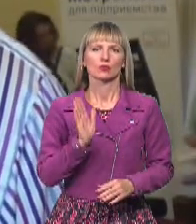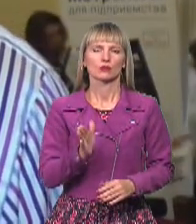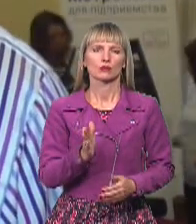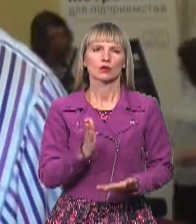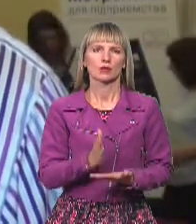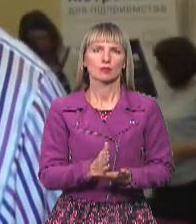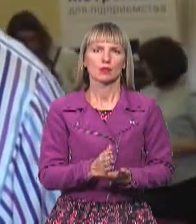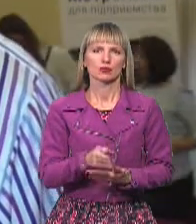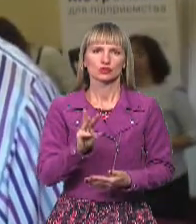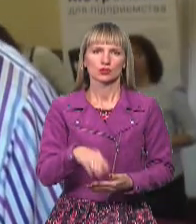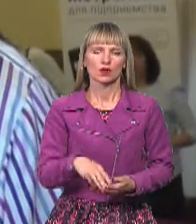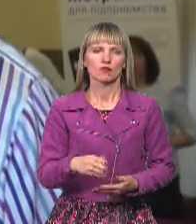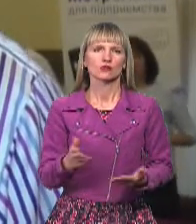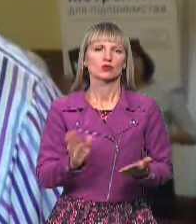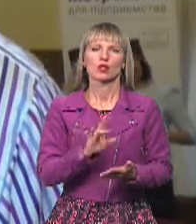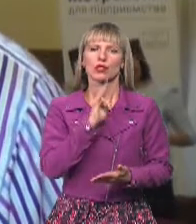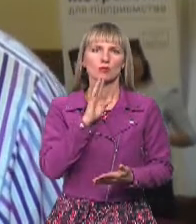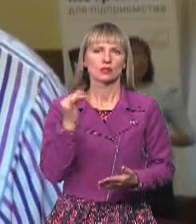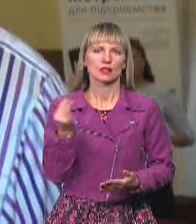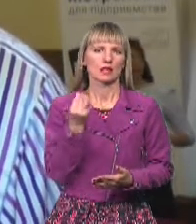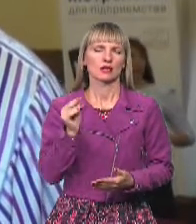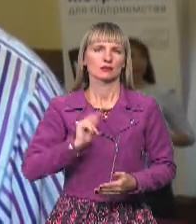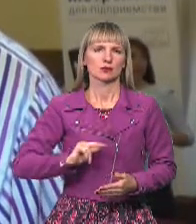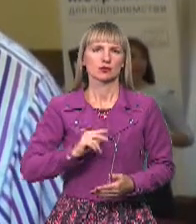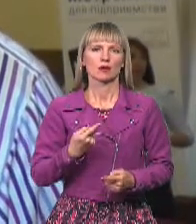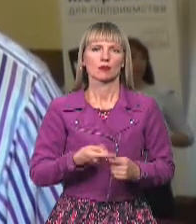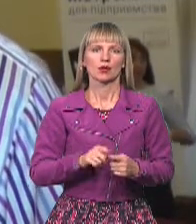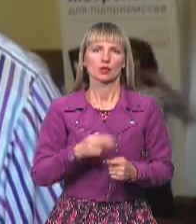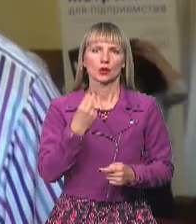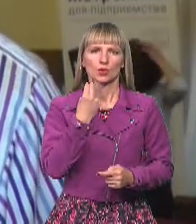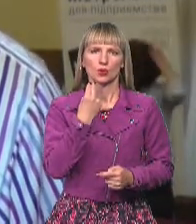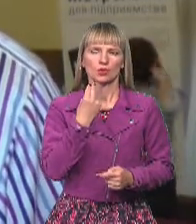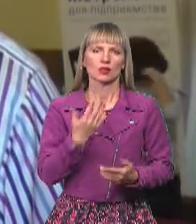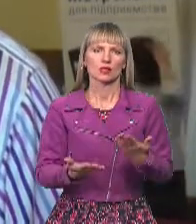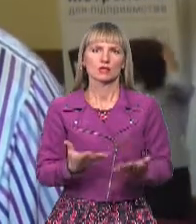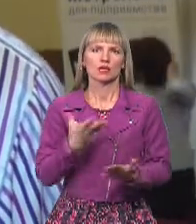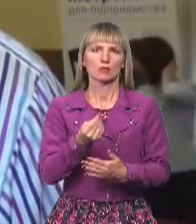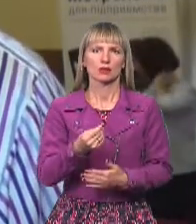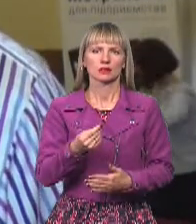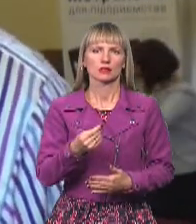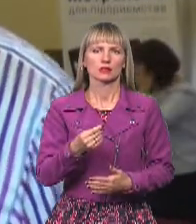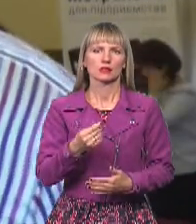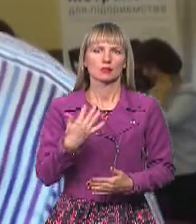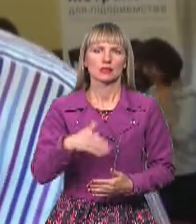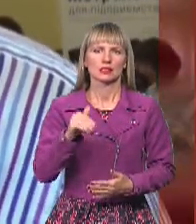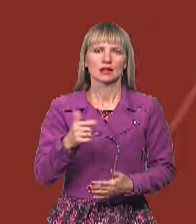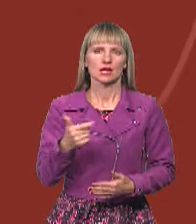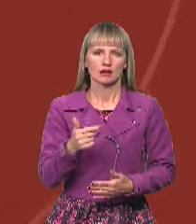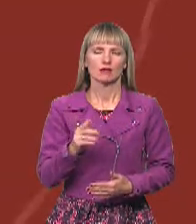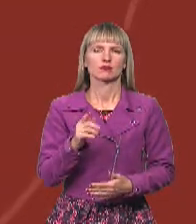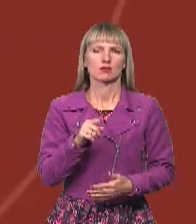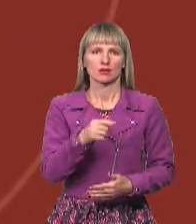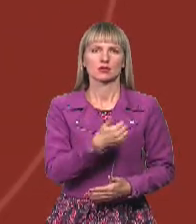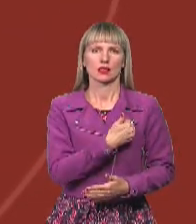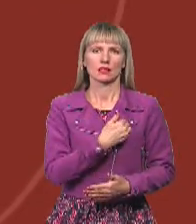санкції, що їм не буде цікаво працювати. Коли вони там заплатять штраф 50 тисяч гривень, то вони вже захотять, щоб у них було все по закону.